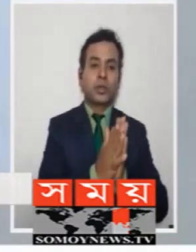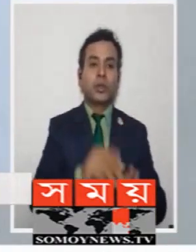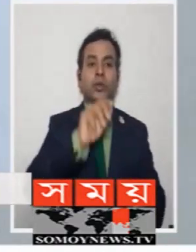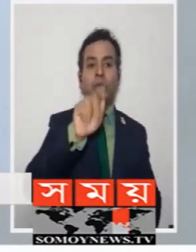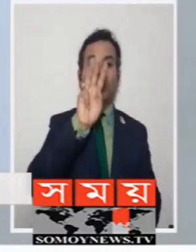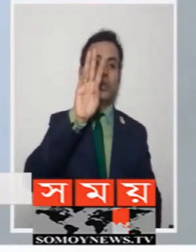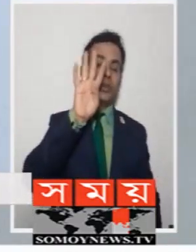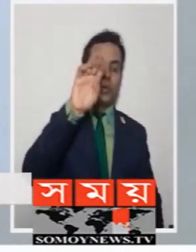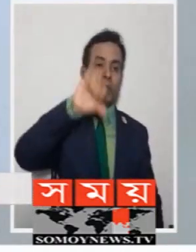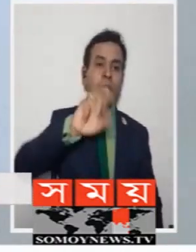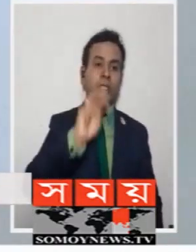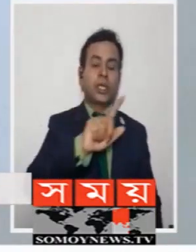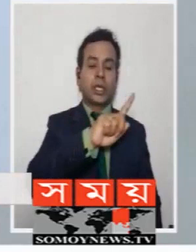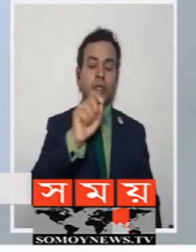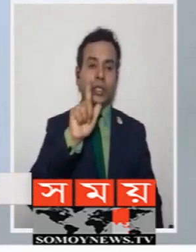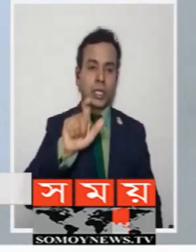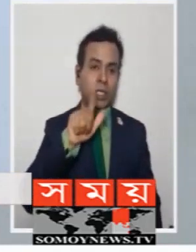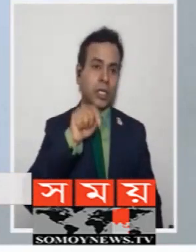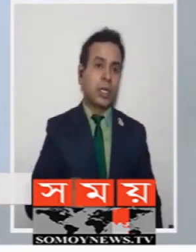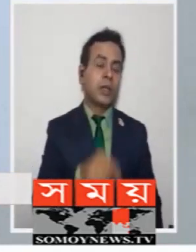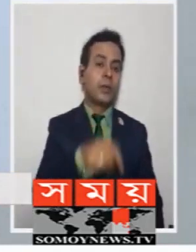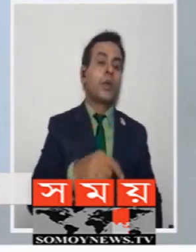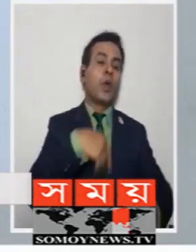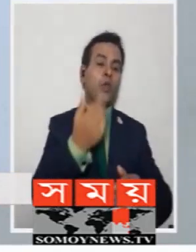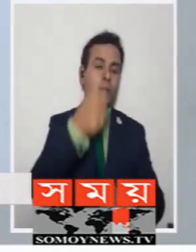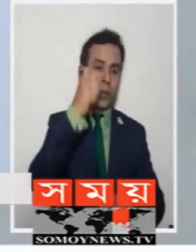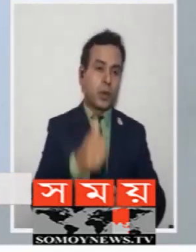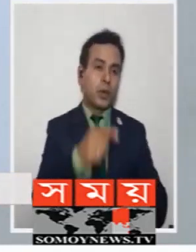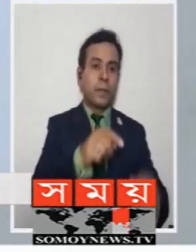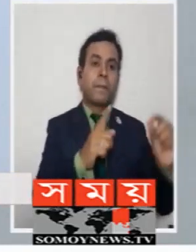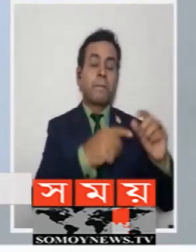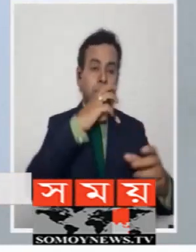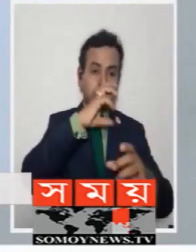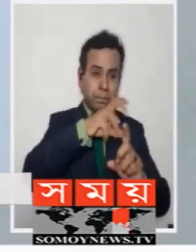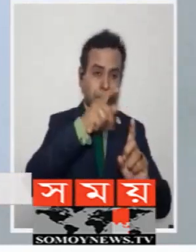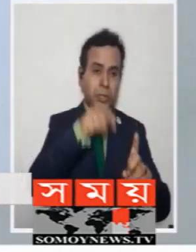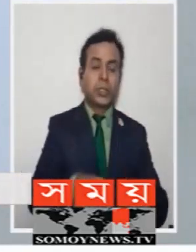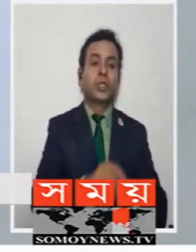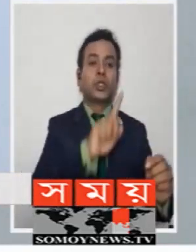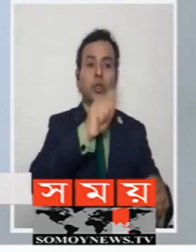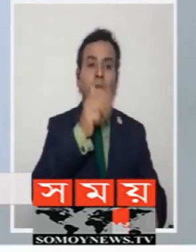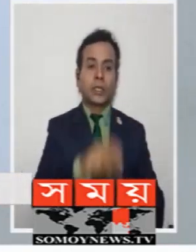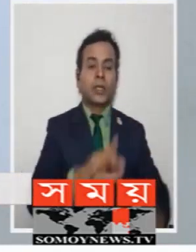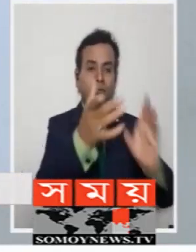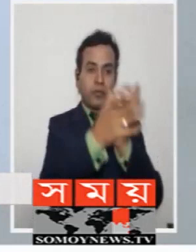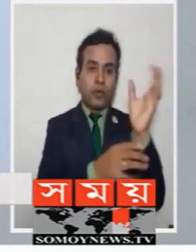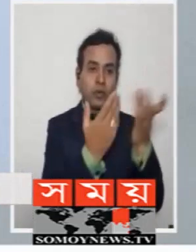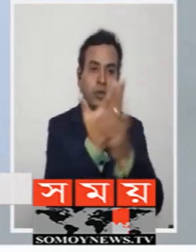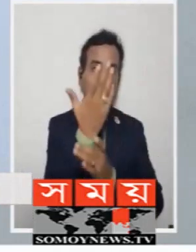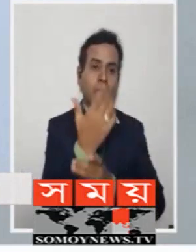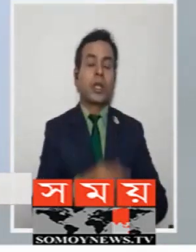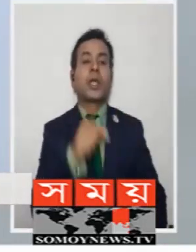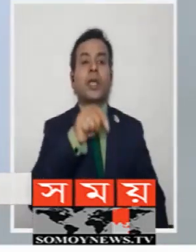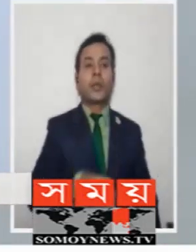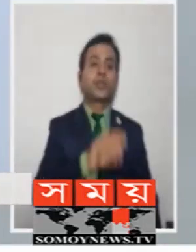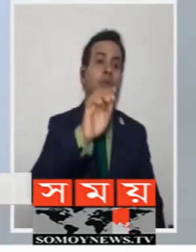16,000 এবং হ্যান্ড গ্লোভস দিয়েছেন 49 জোড়া, দুঃখিত 4,900 জোড়া, এবং